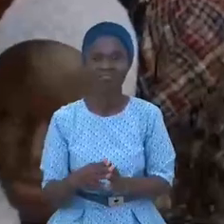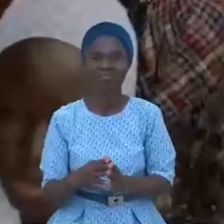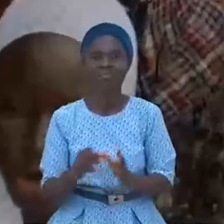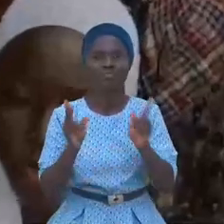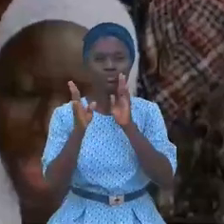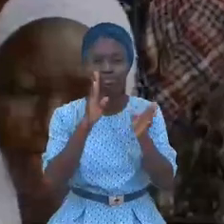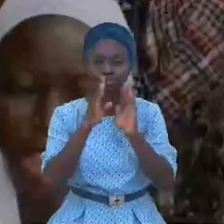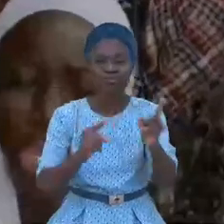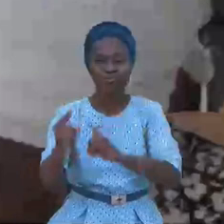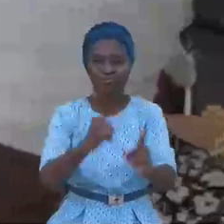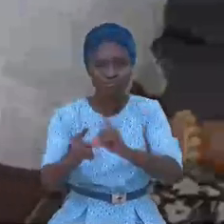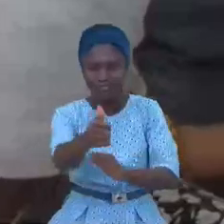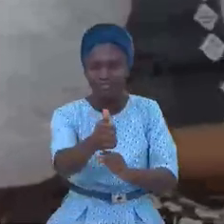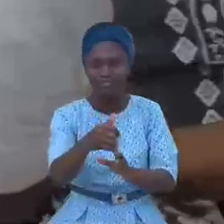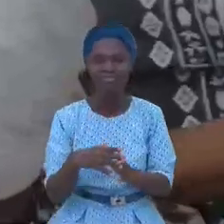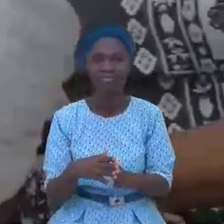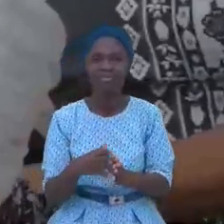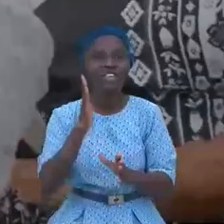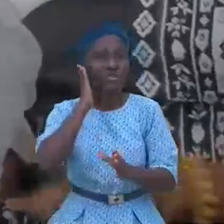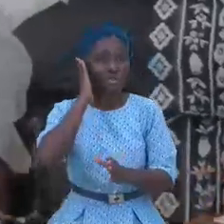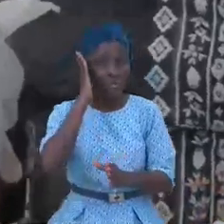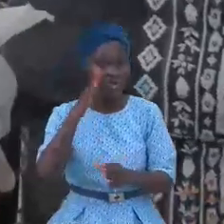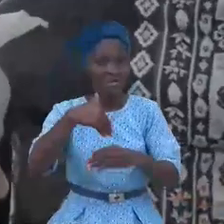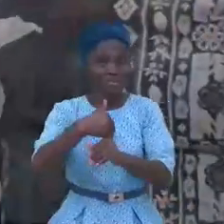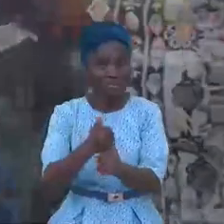parlant, me rendront